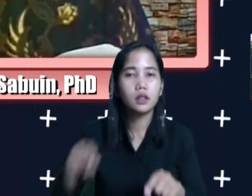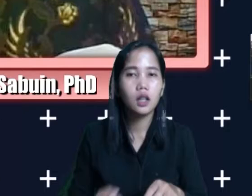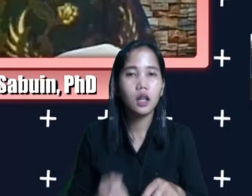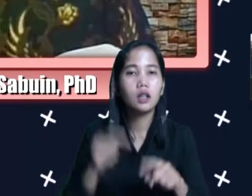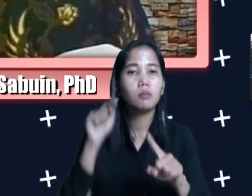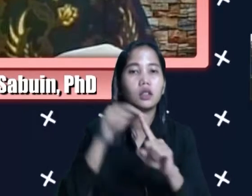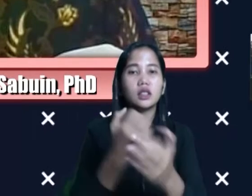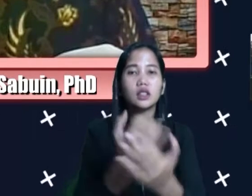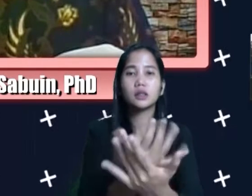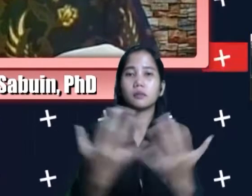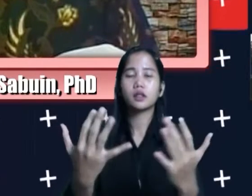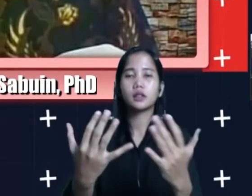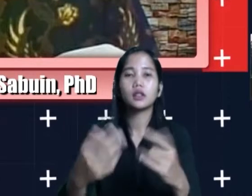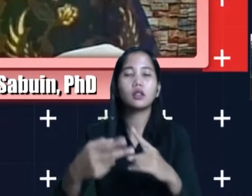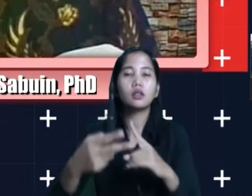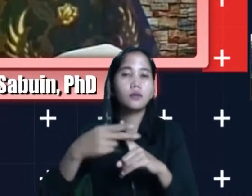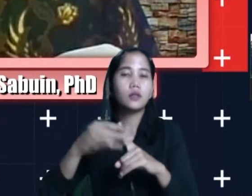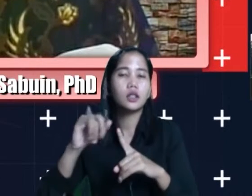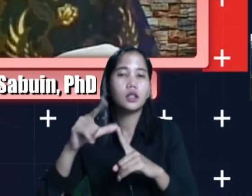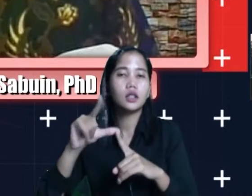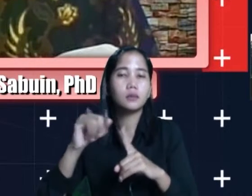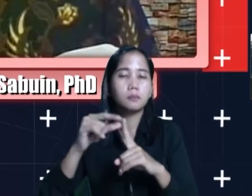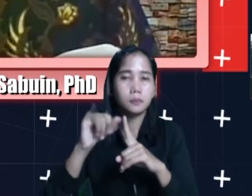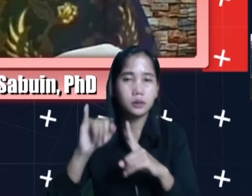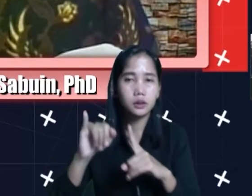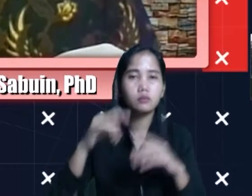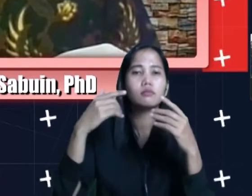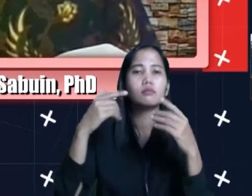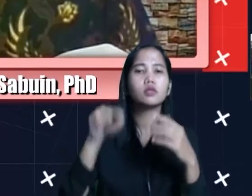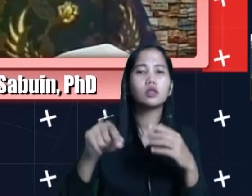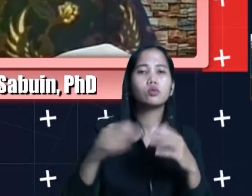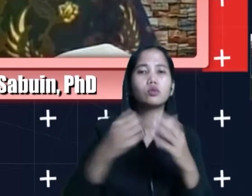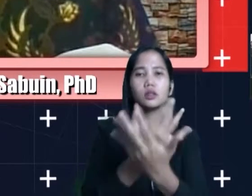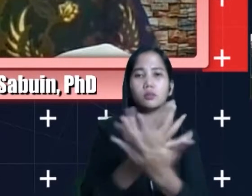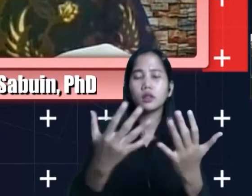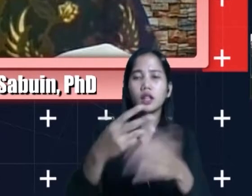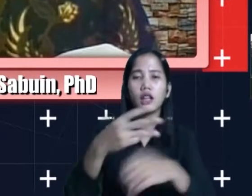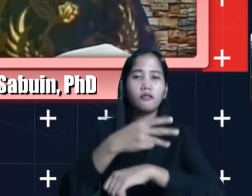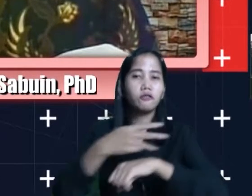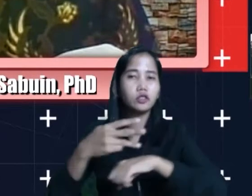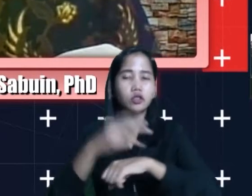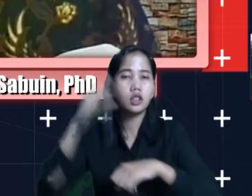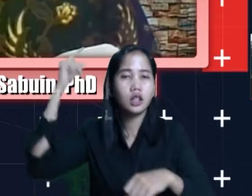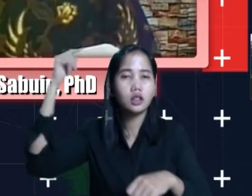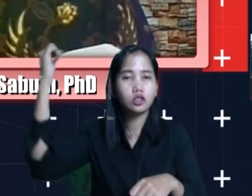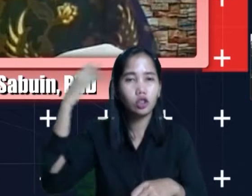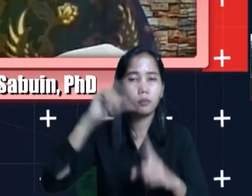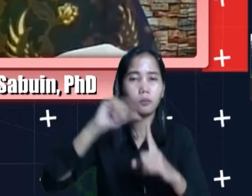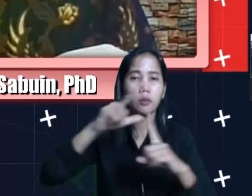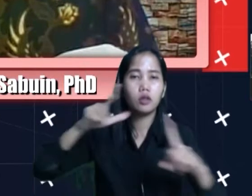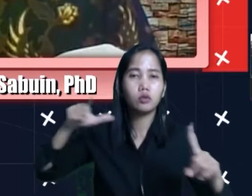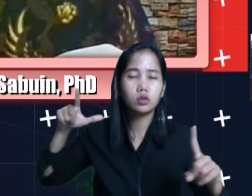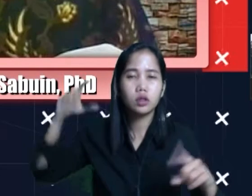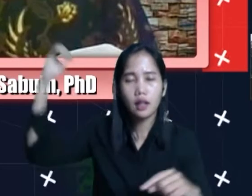Paulus diilhami oleh Roh Kudus. Saya mau menganjurkan bagi kita